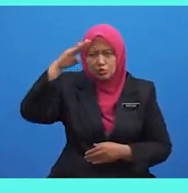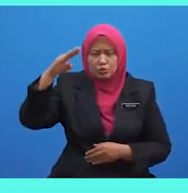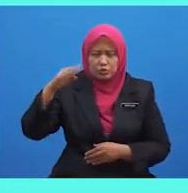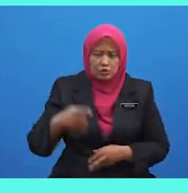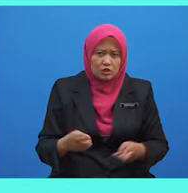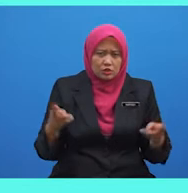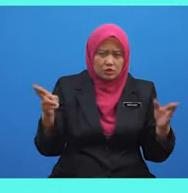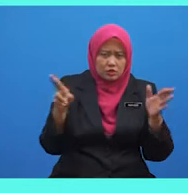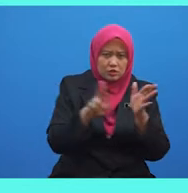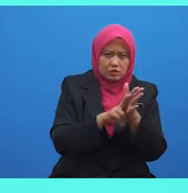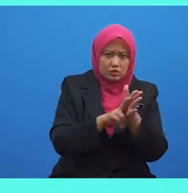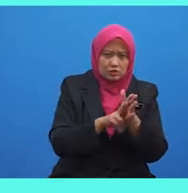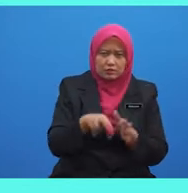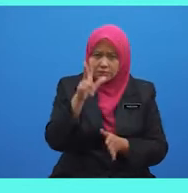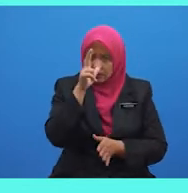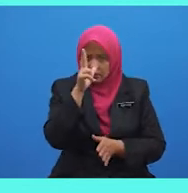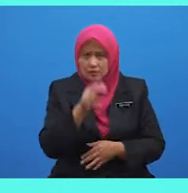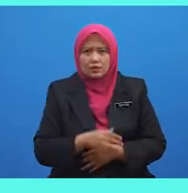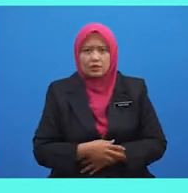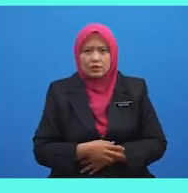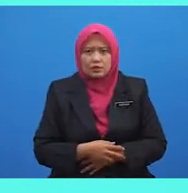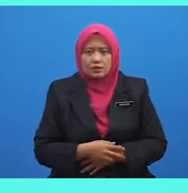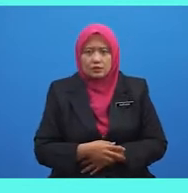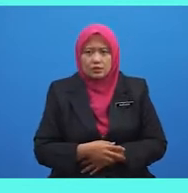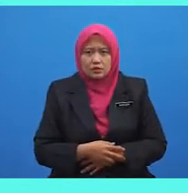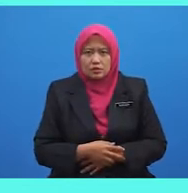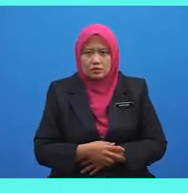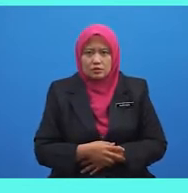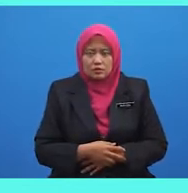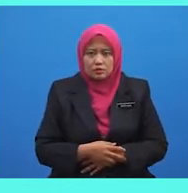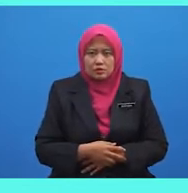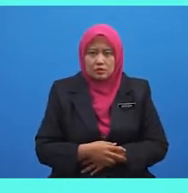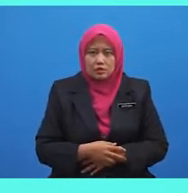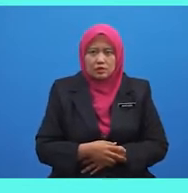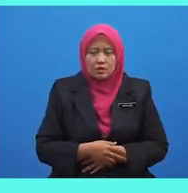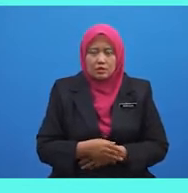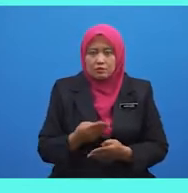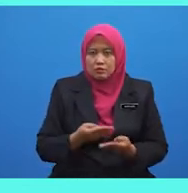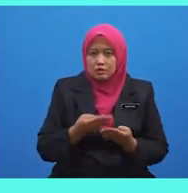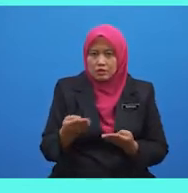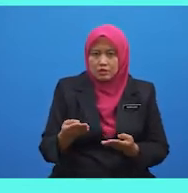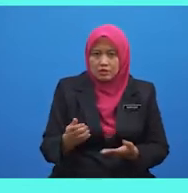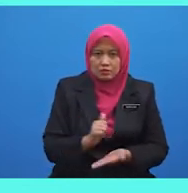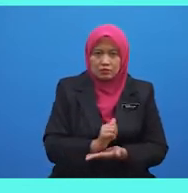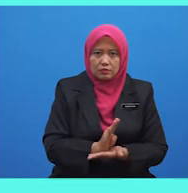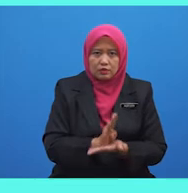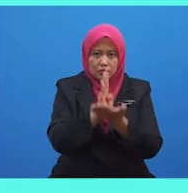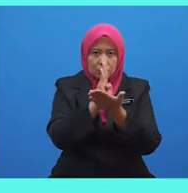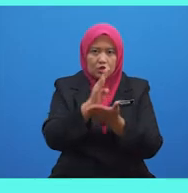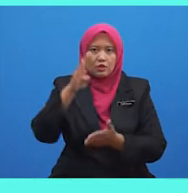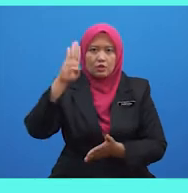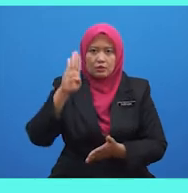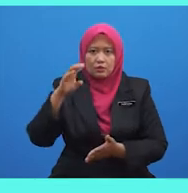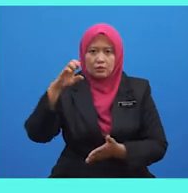mengambil bahagian dalam perang Belanda Portugis dengan memberikan bantuan-bantuan berikut. Johor membantu